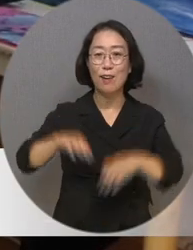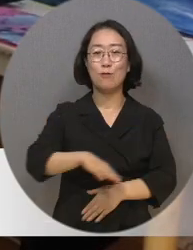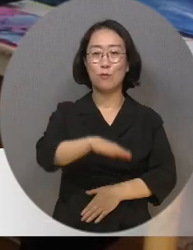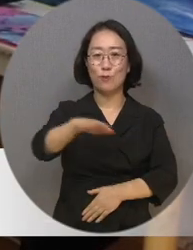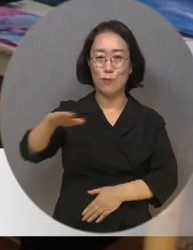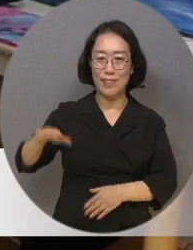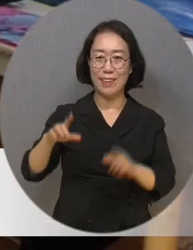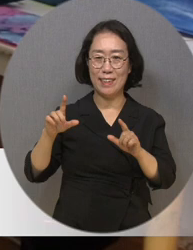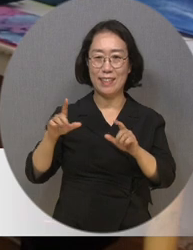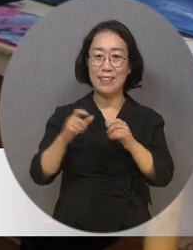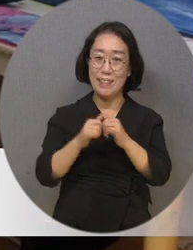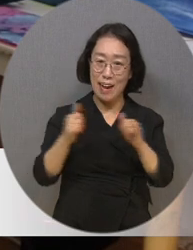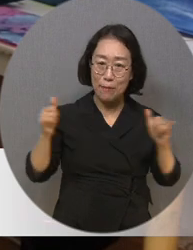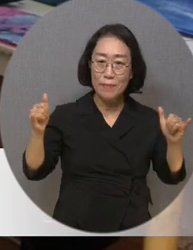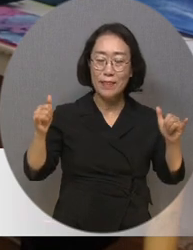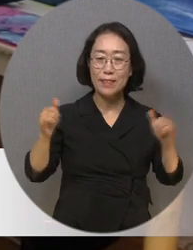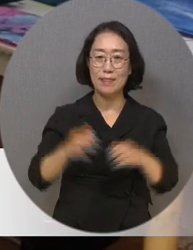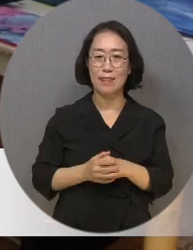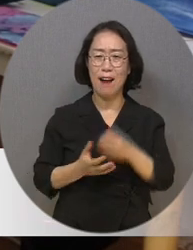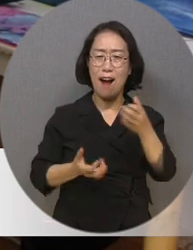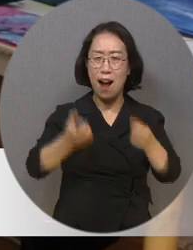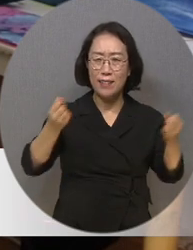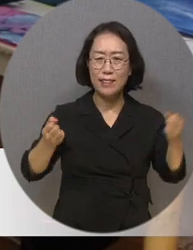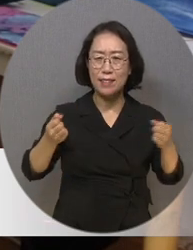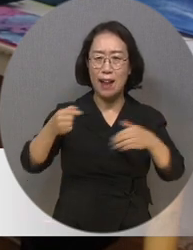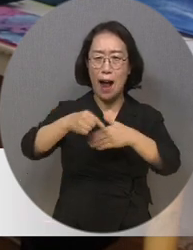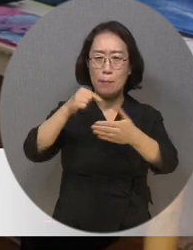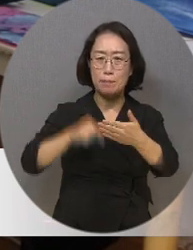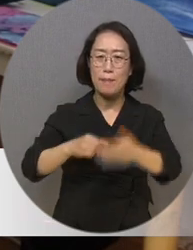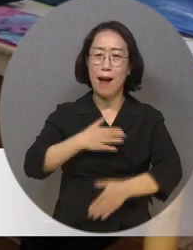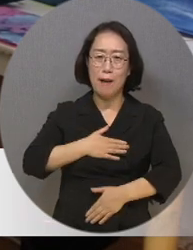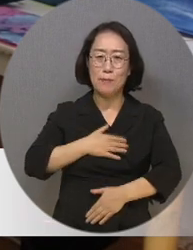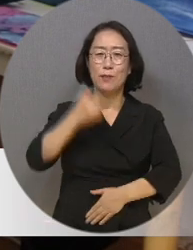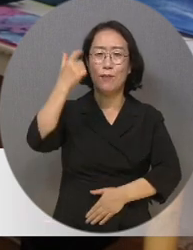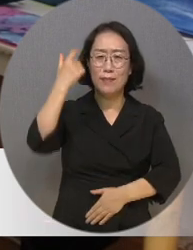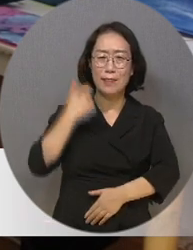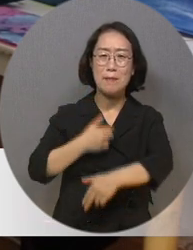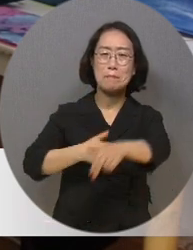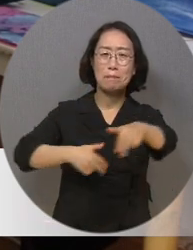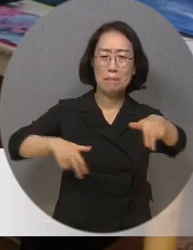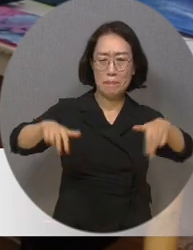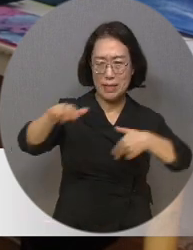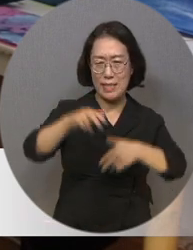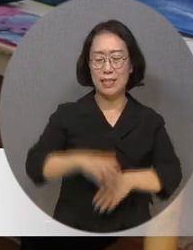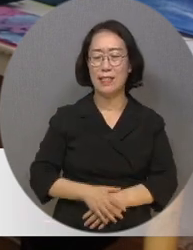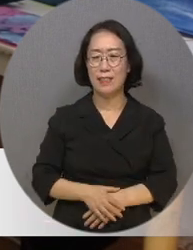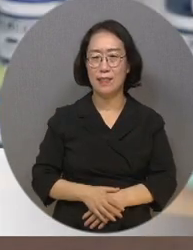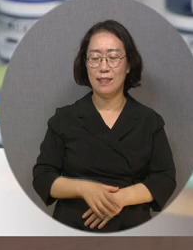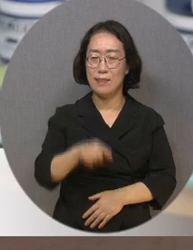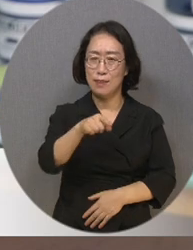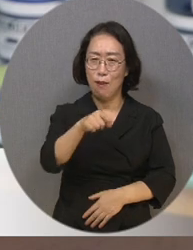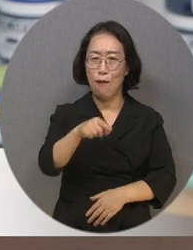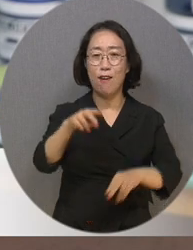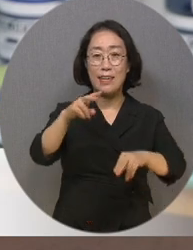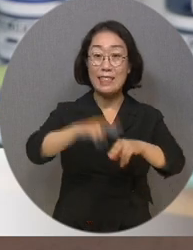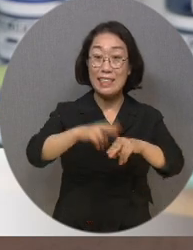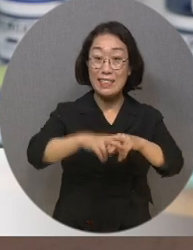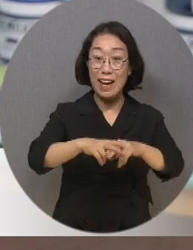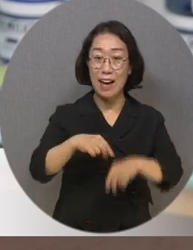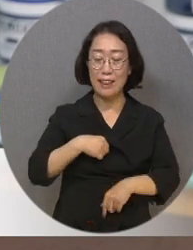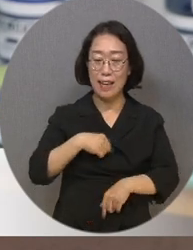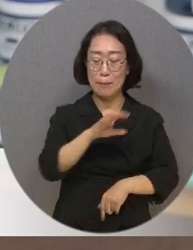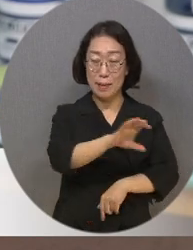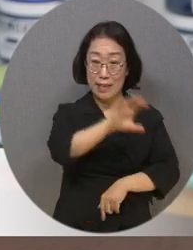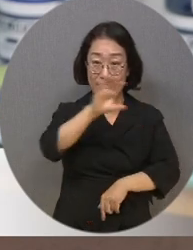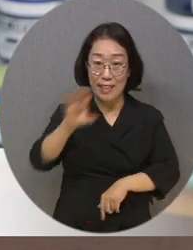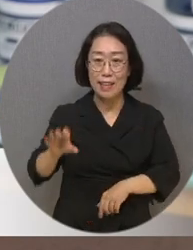지금 사람들이 가지고 있는 심상을 느끼게 됐어요. 그래서 저 의자를 한번 내 그림